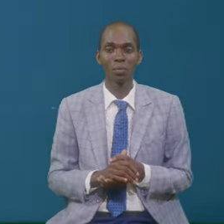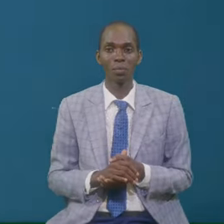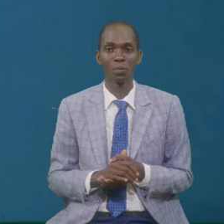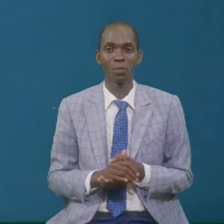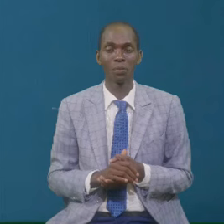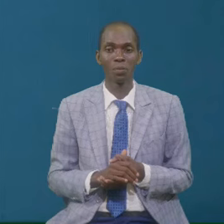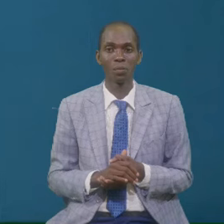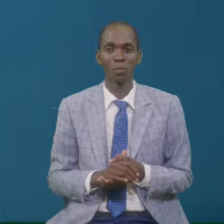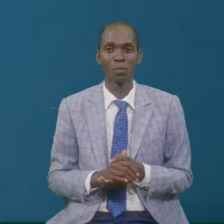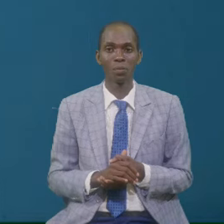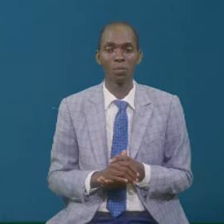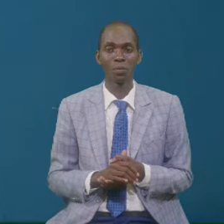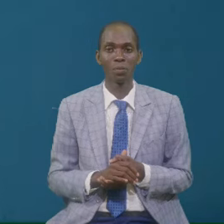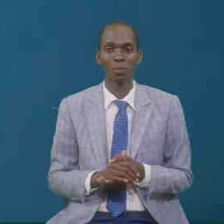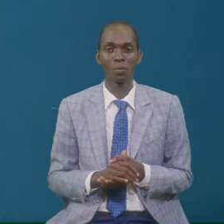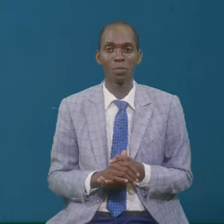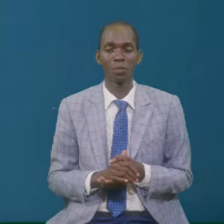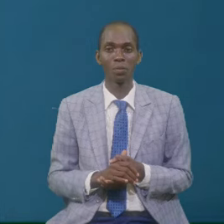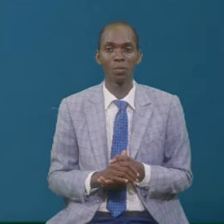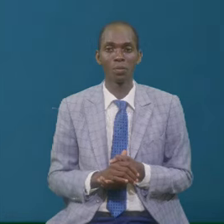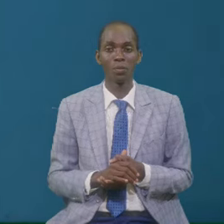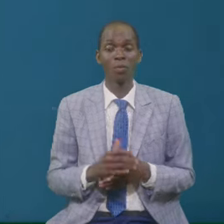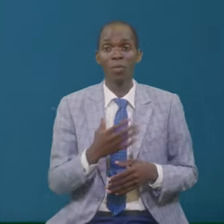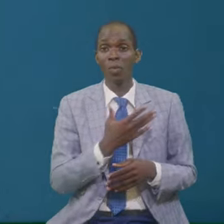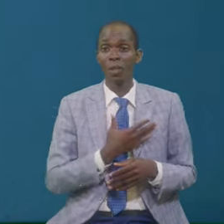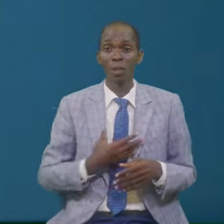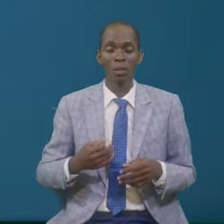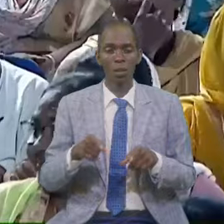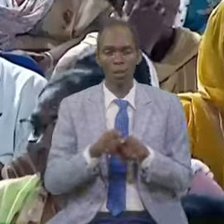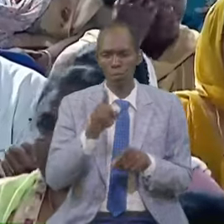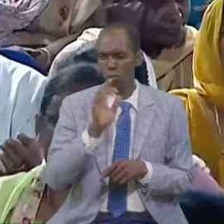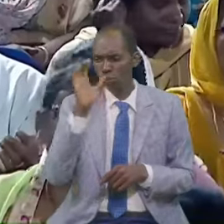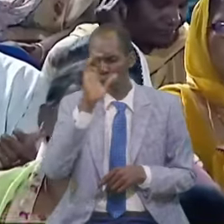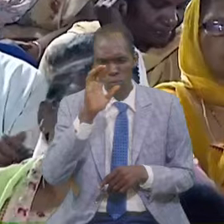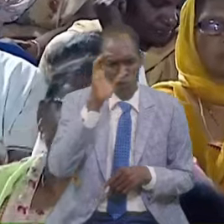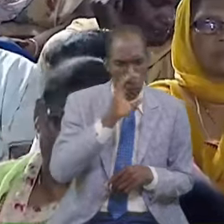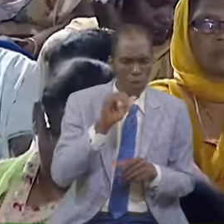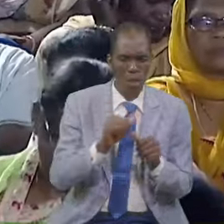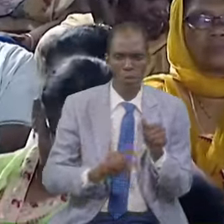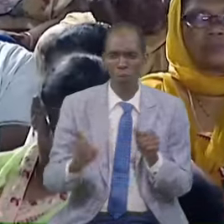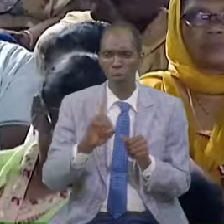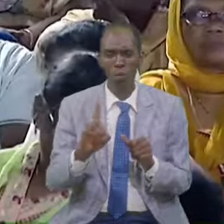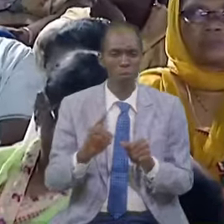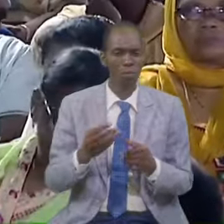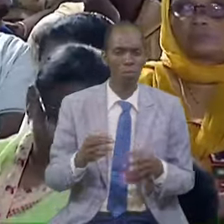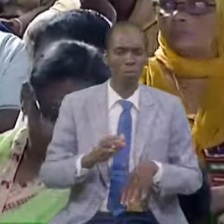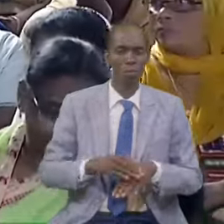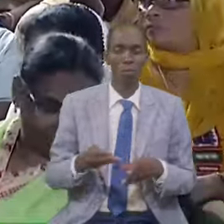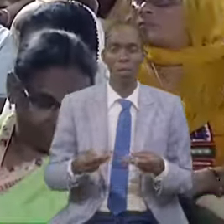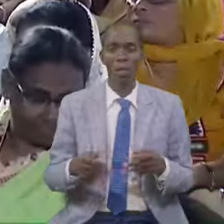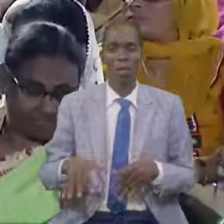కూడా నేరము మోపబడిన వారే. And also search throughout the land. కనుక జీవితాంతం వరకు అటువంటి విధానంలో